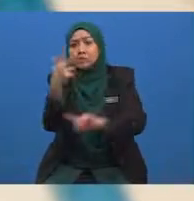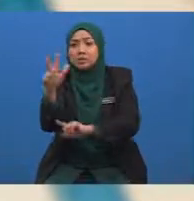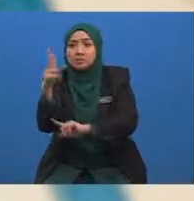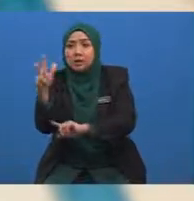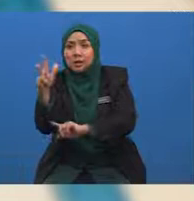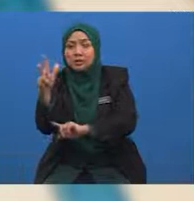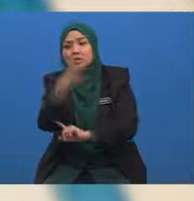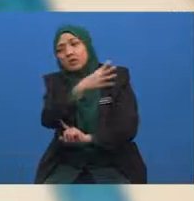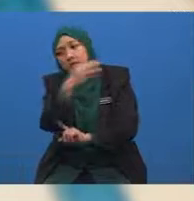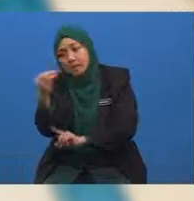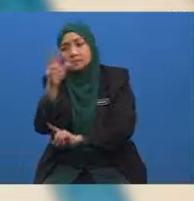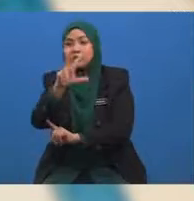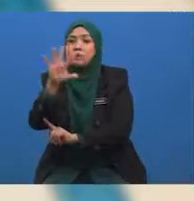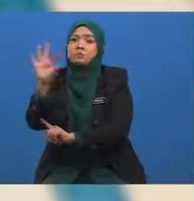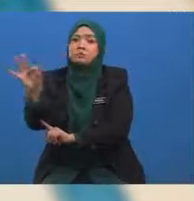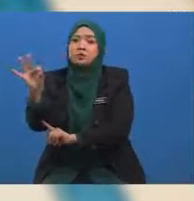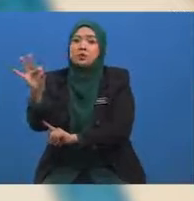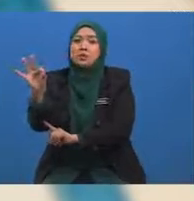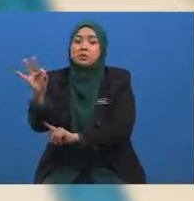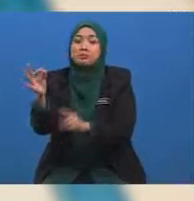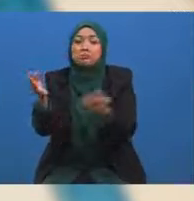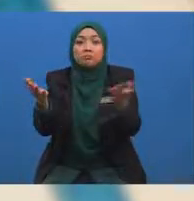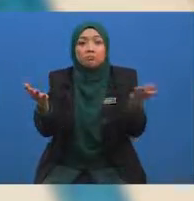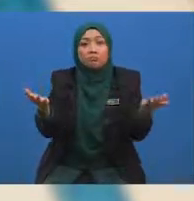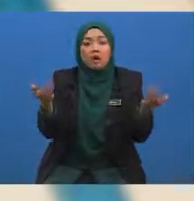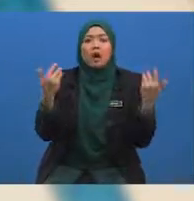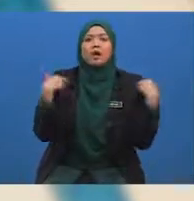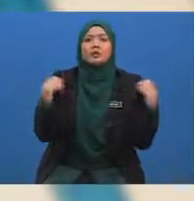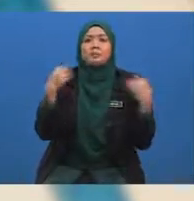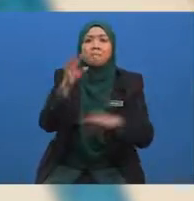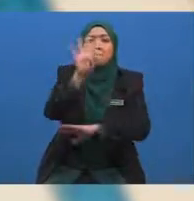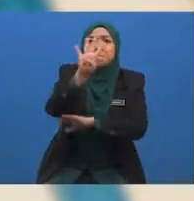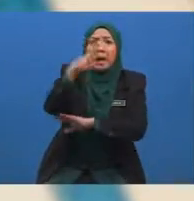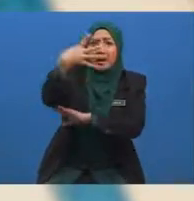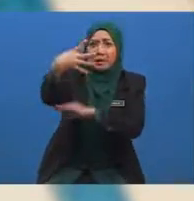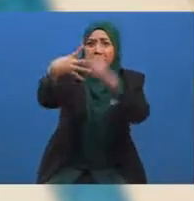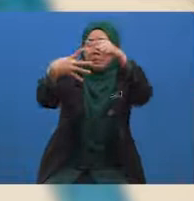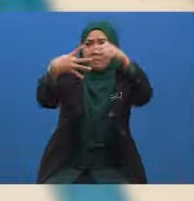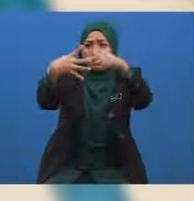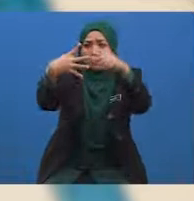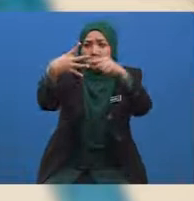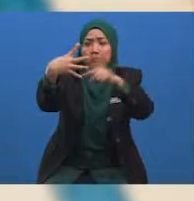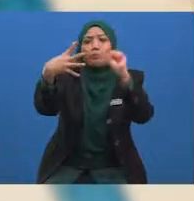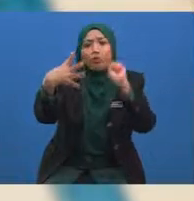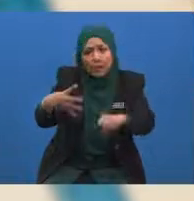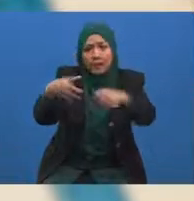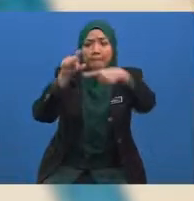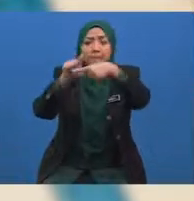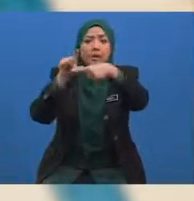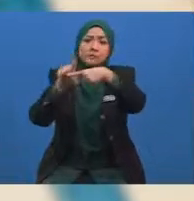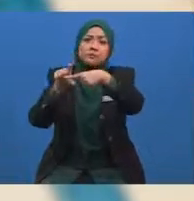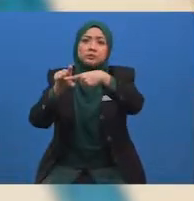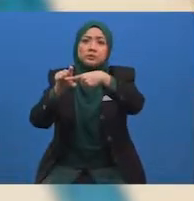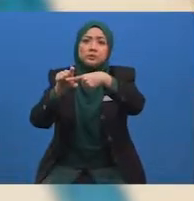13 dan 39, iaitu 4 pembahagi. Ini